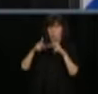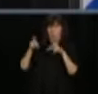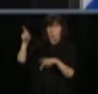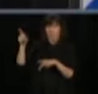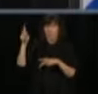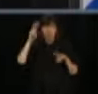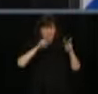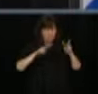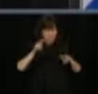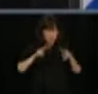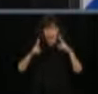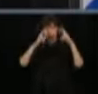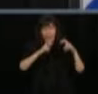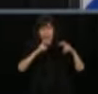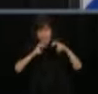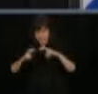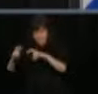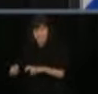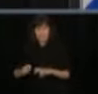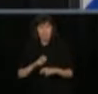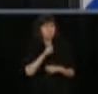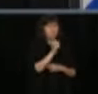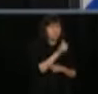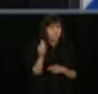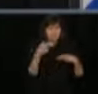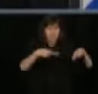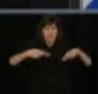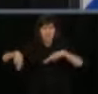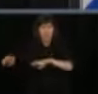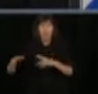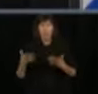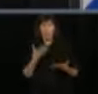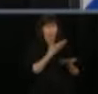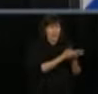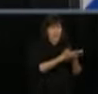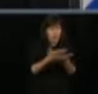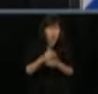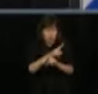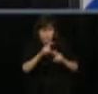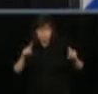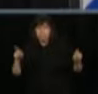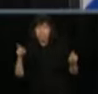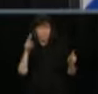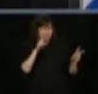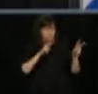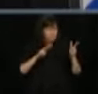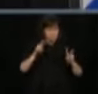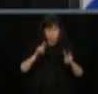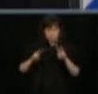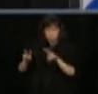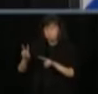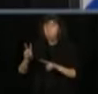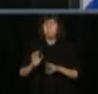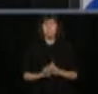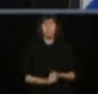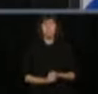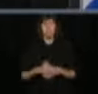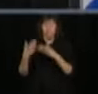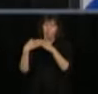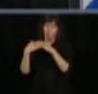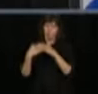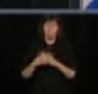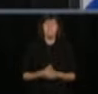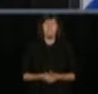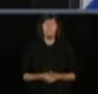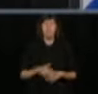école par école. Maintenant, bon, pour ce qui est des travailleurs de la santé, bon, on le sait,